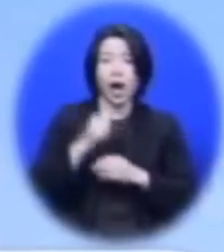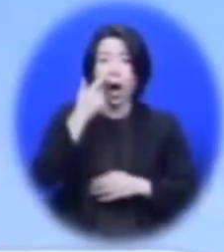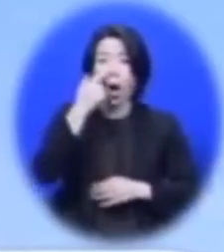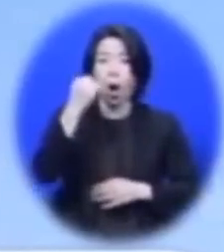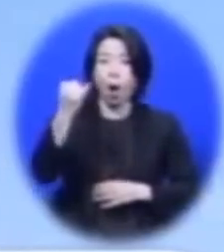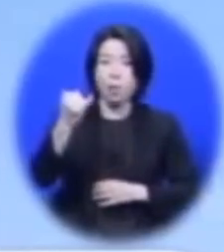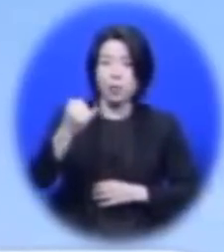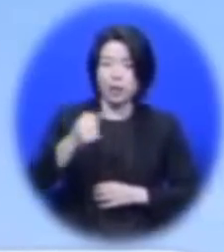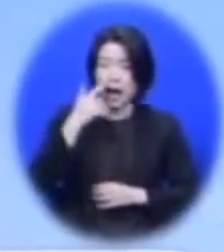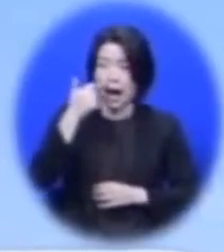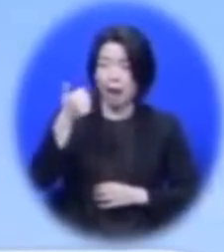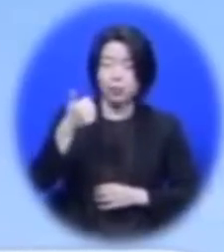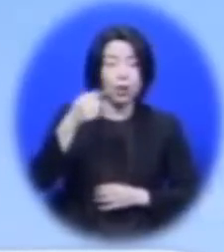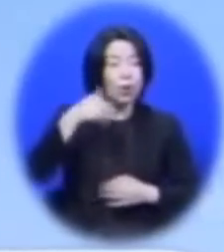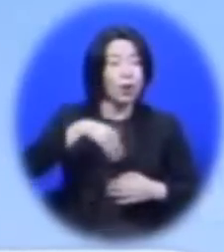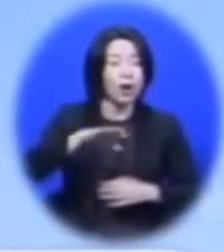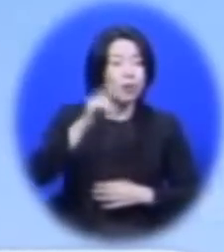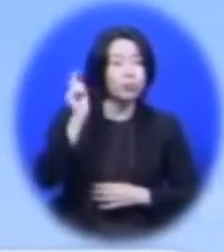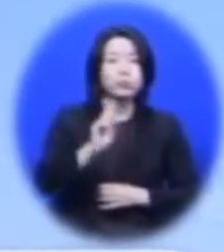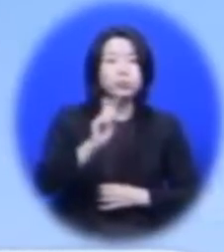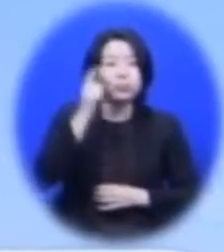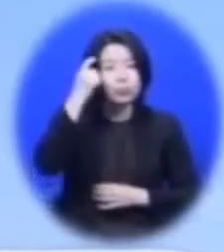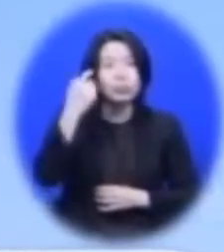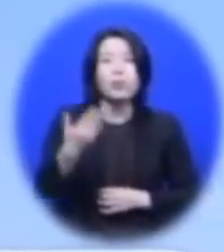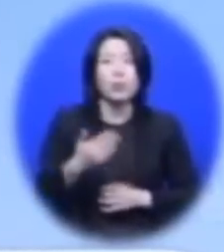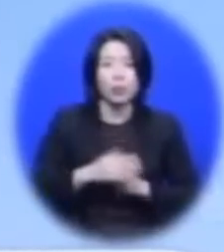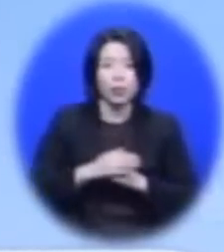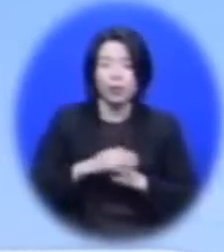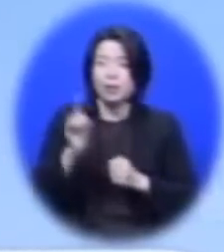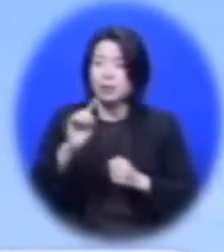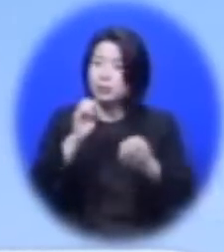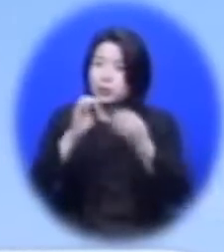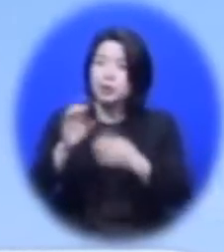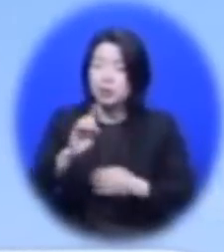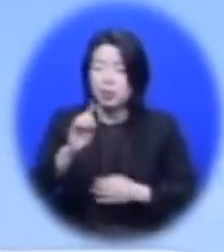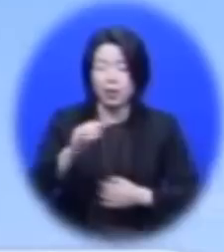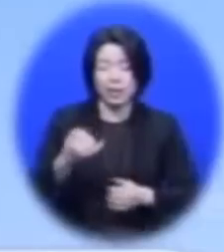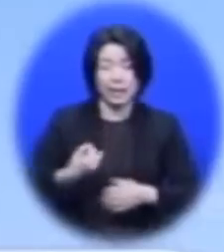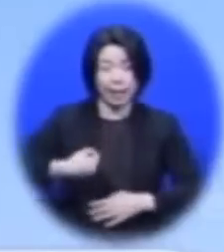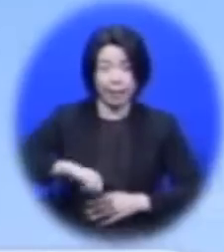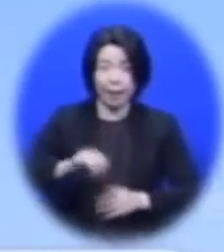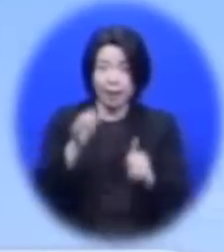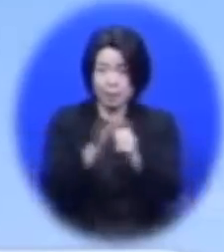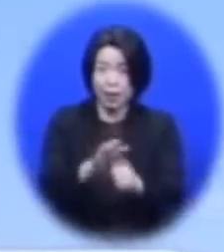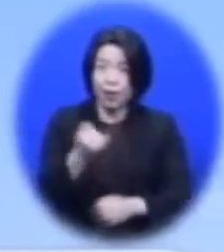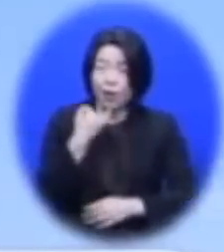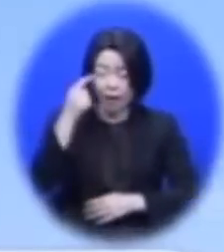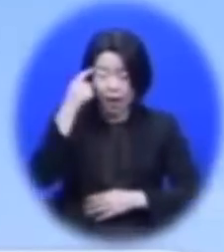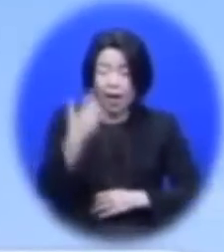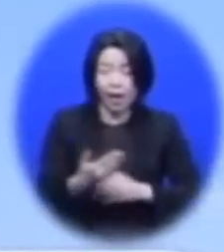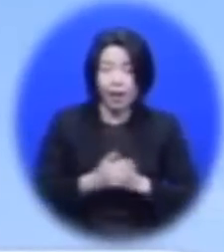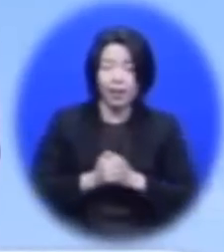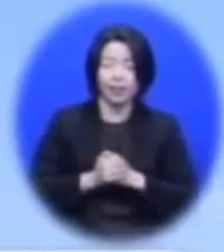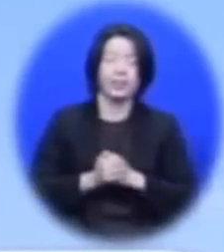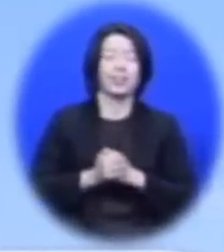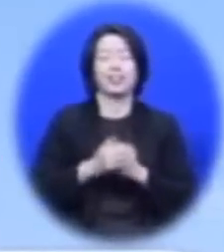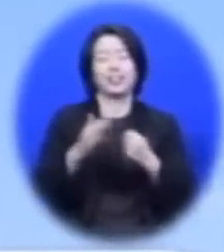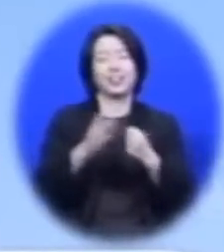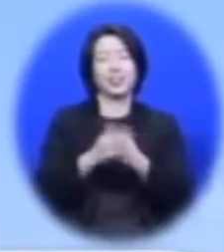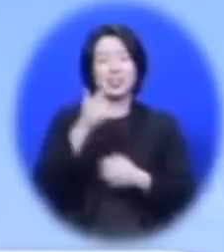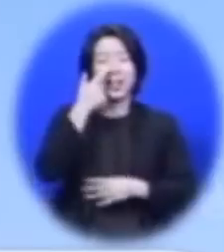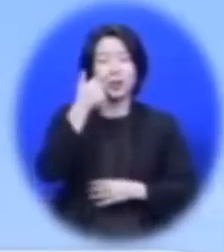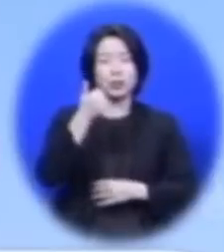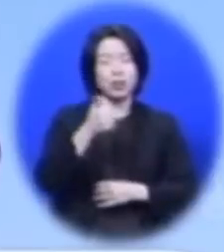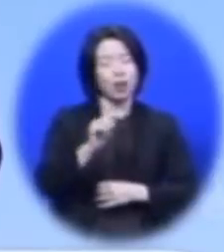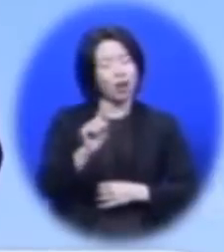어머니가 아버지한테 가서 뭐라고 그러더냐? 도대체 딸 맡겨도 되겠느냐? 그러니까 그 아버지가